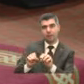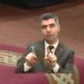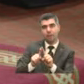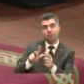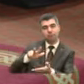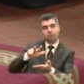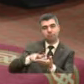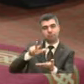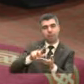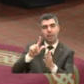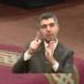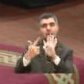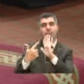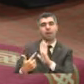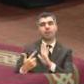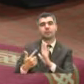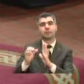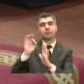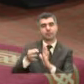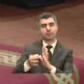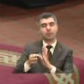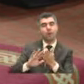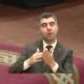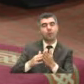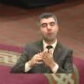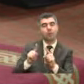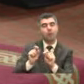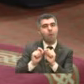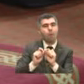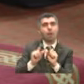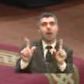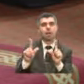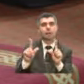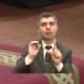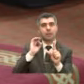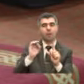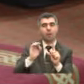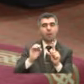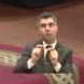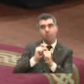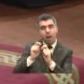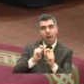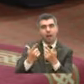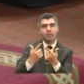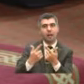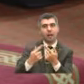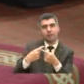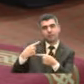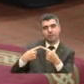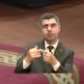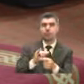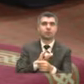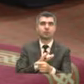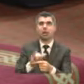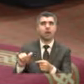لتفعيل الفصل 17 اللي هو مقتضى دستوري ناطق. بالتالي ما كتناقشوش على المقتضى